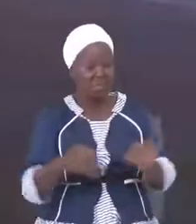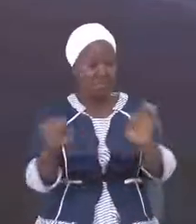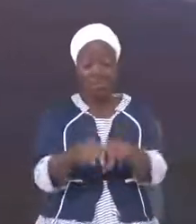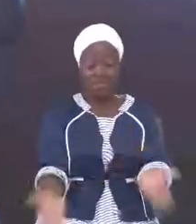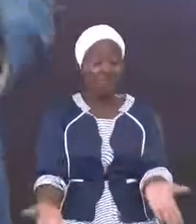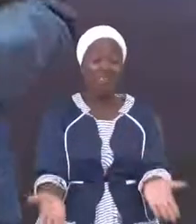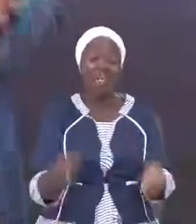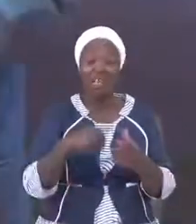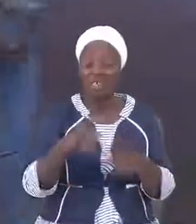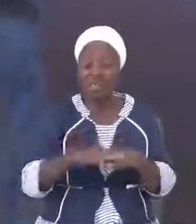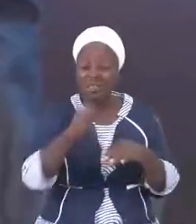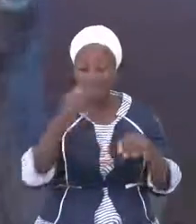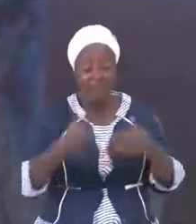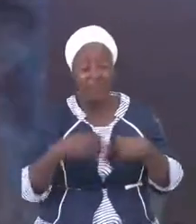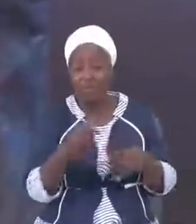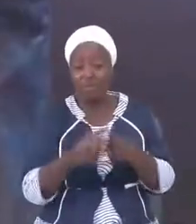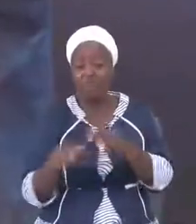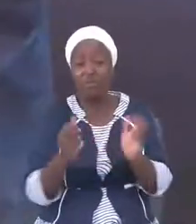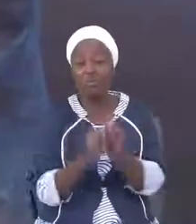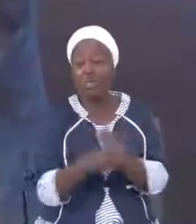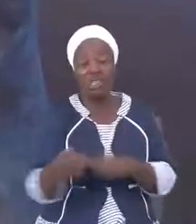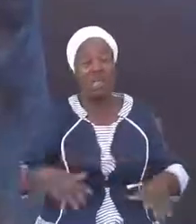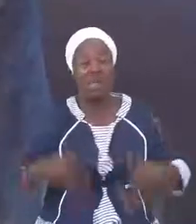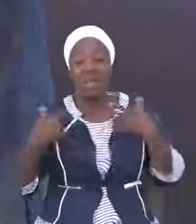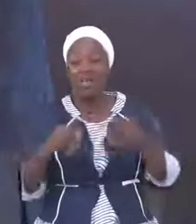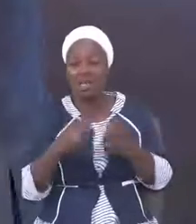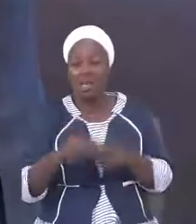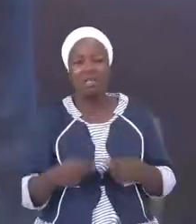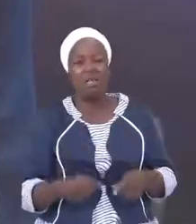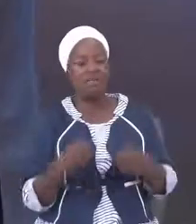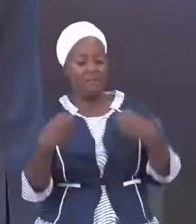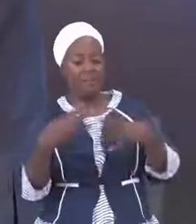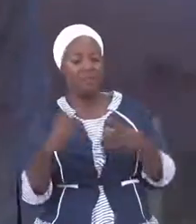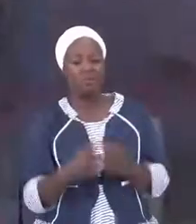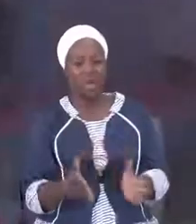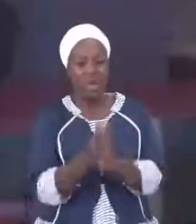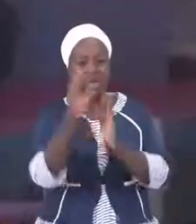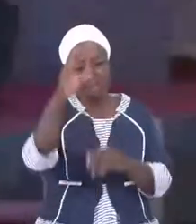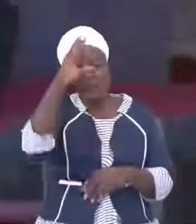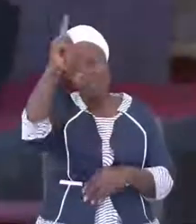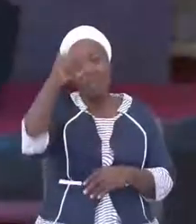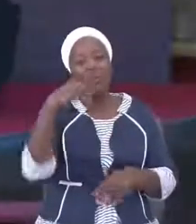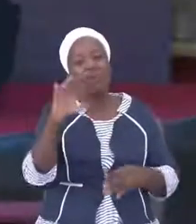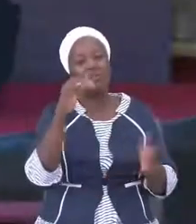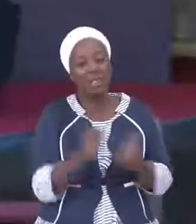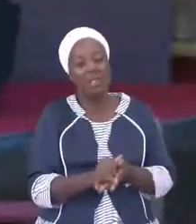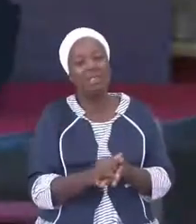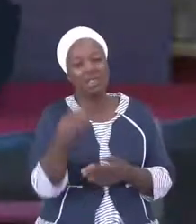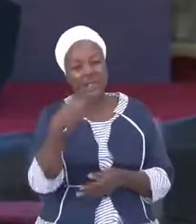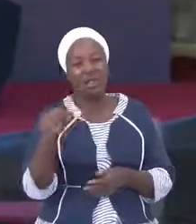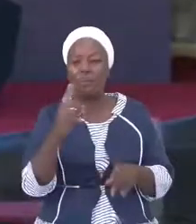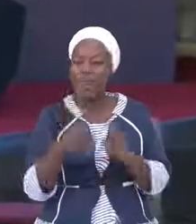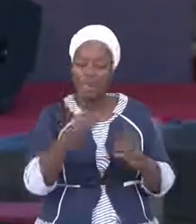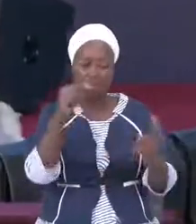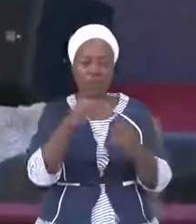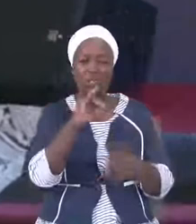temporaires, au sujet des choses importantes, mais qui n'ont rien à faire avec leur vie. Et il dit qu'ils craignaient de l'interroger